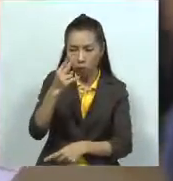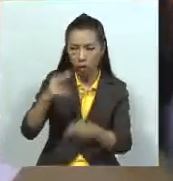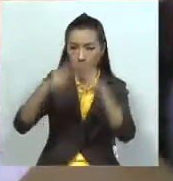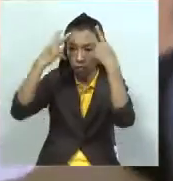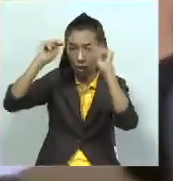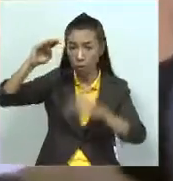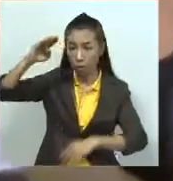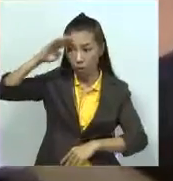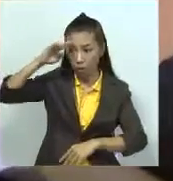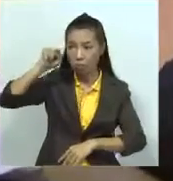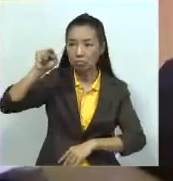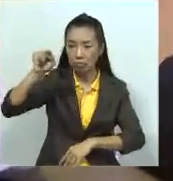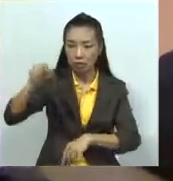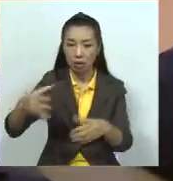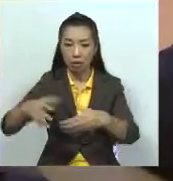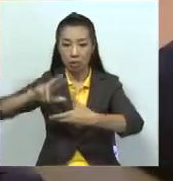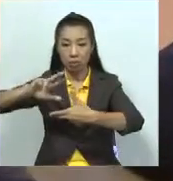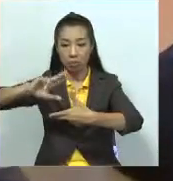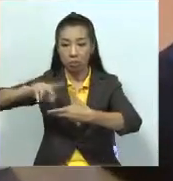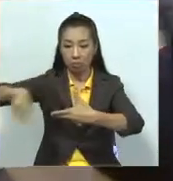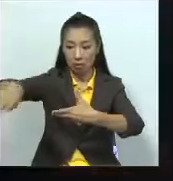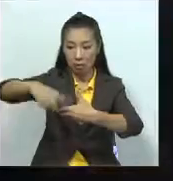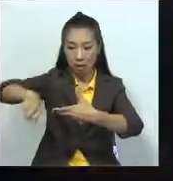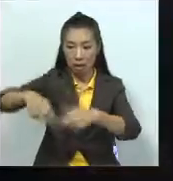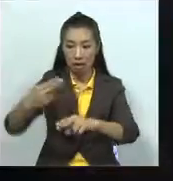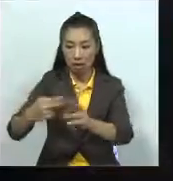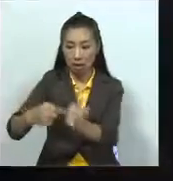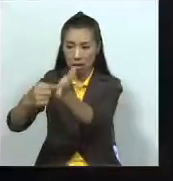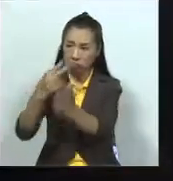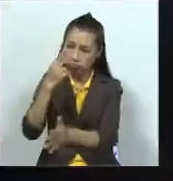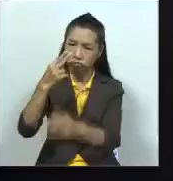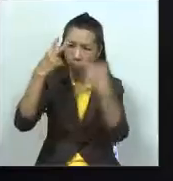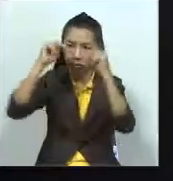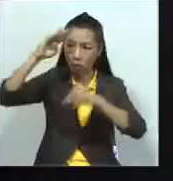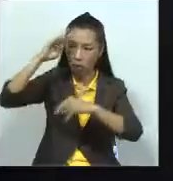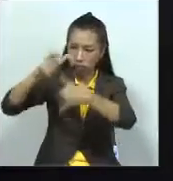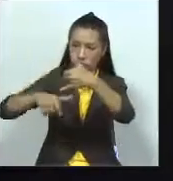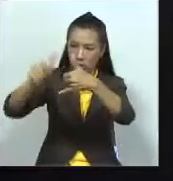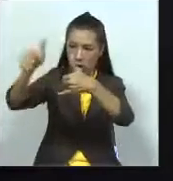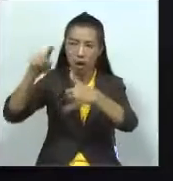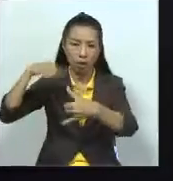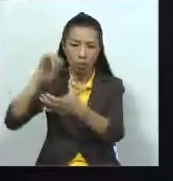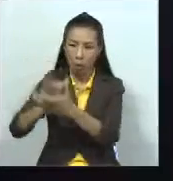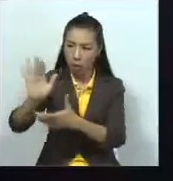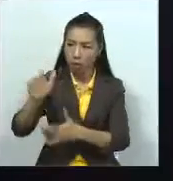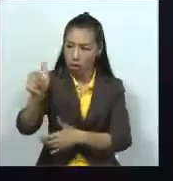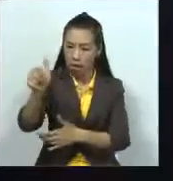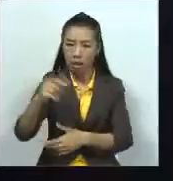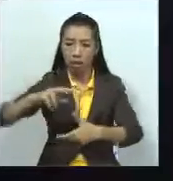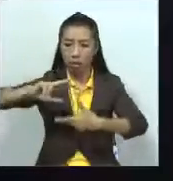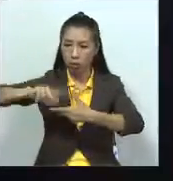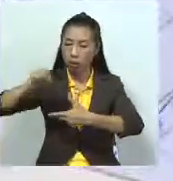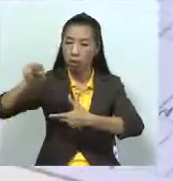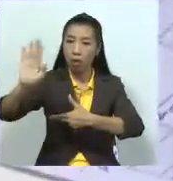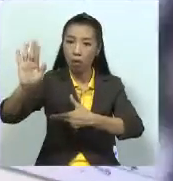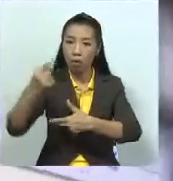นายกรัฐมนตรีของพรรคพลังประชารัฐเป็นคนดีและคู่สมรสก็เป็นคนดีพร้อมยอมรับว่าพรรคพลังประชารัฐก็ได้ส่งค